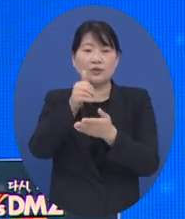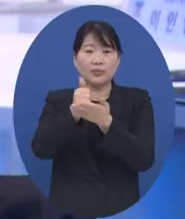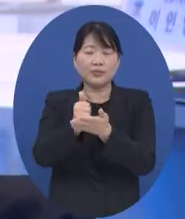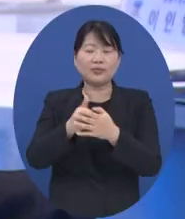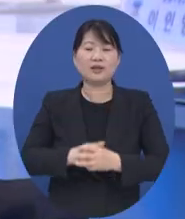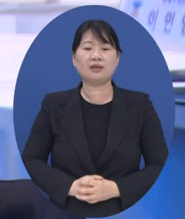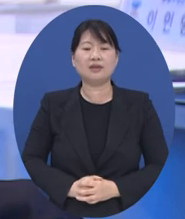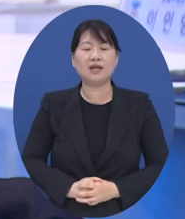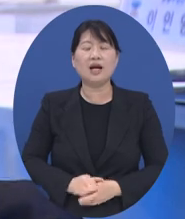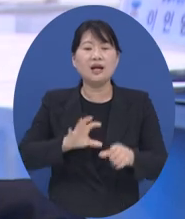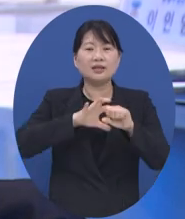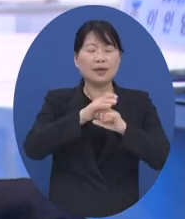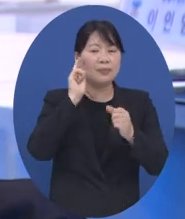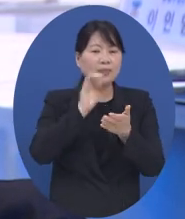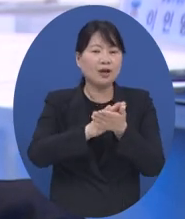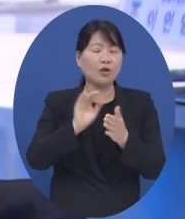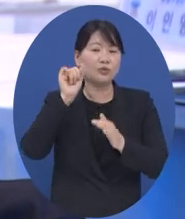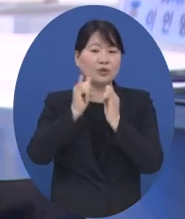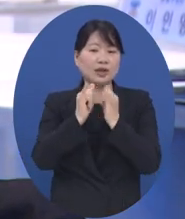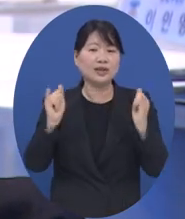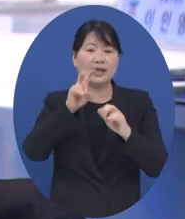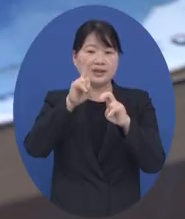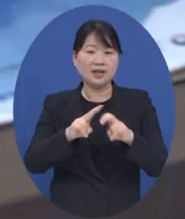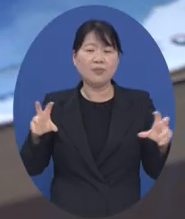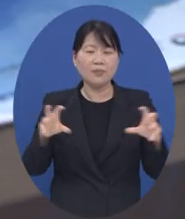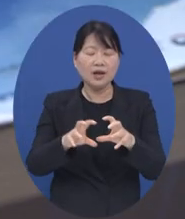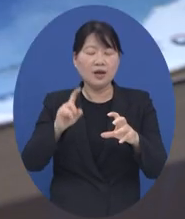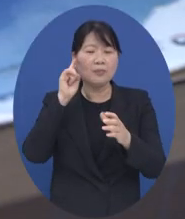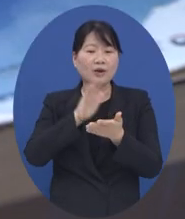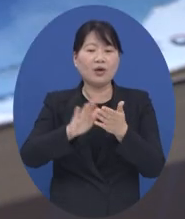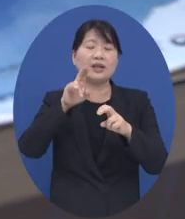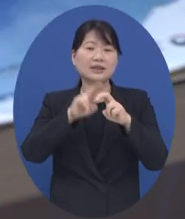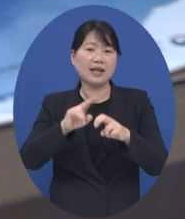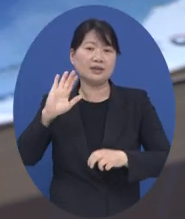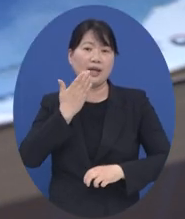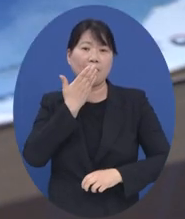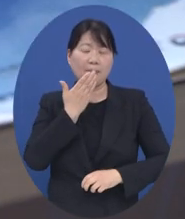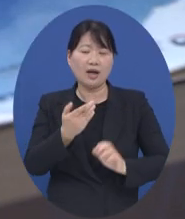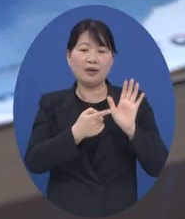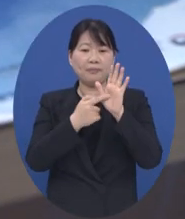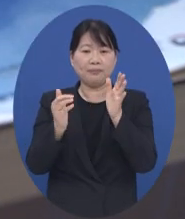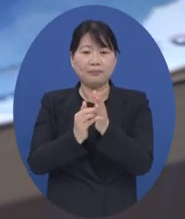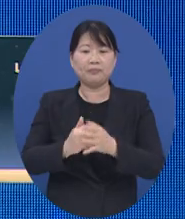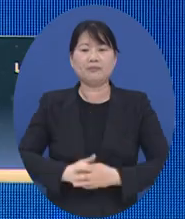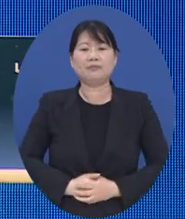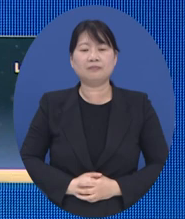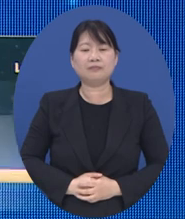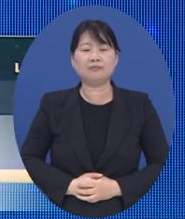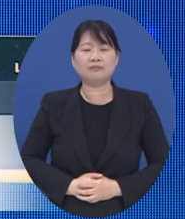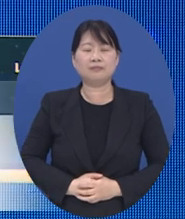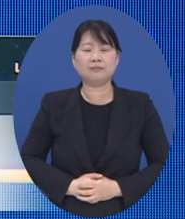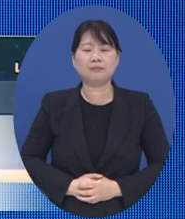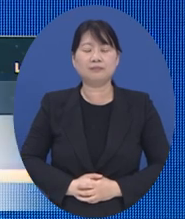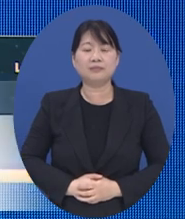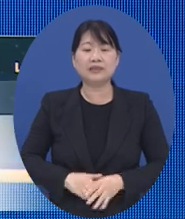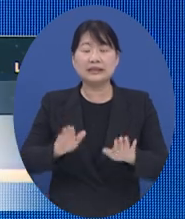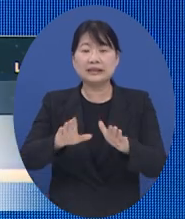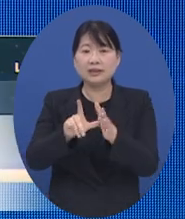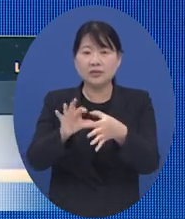DMZ 포럼이 세계 평화운동가들이 한데 모이는 평화의 장이 될 것이라고 밝혔습니다. 이 포럼을